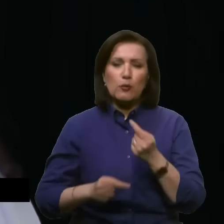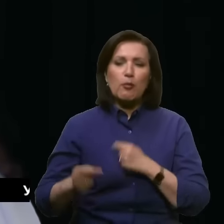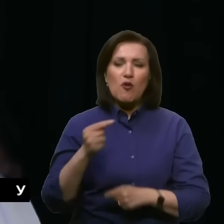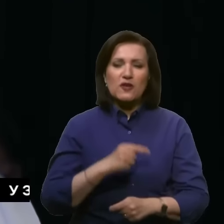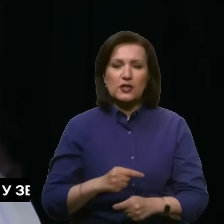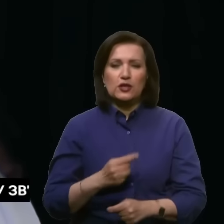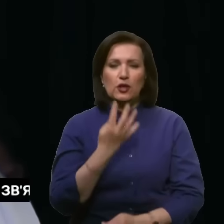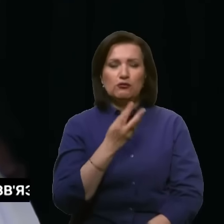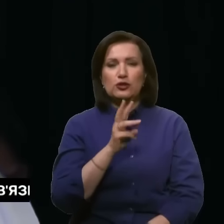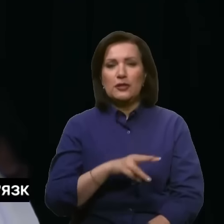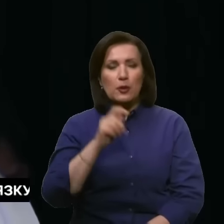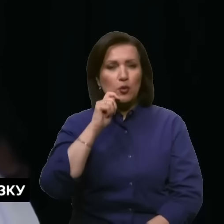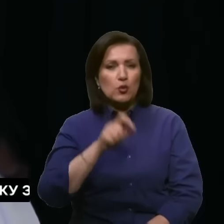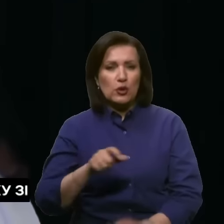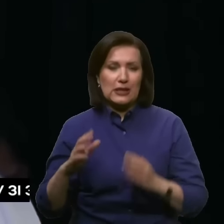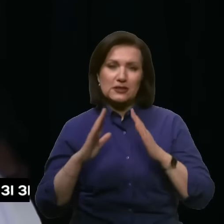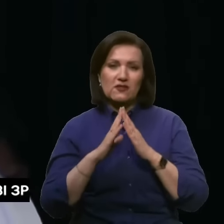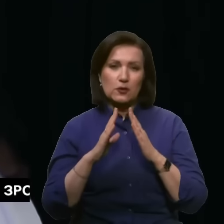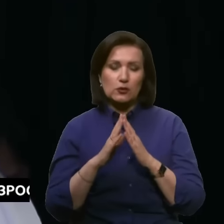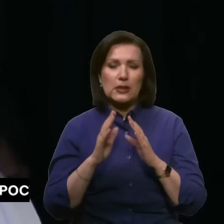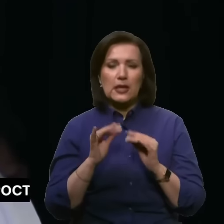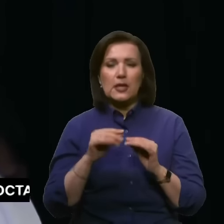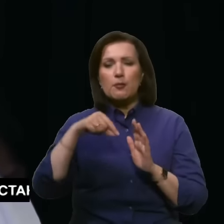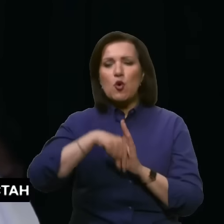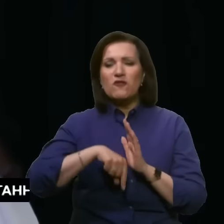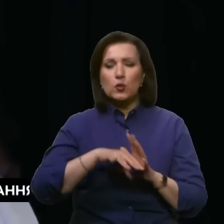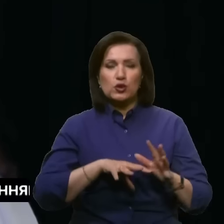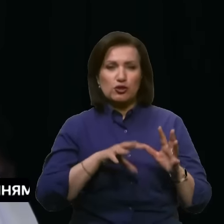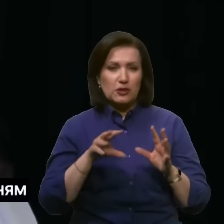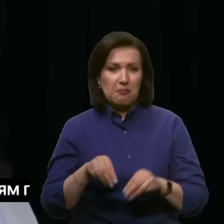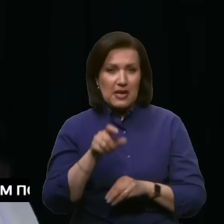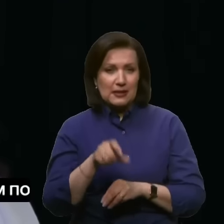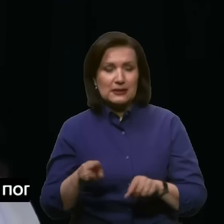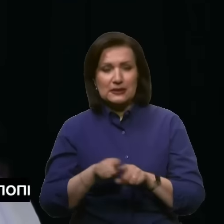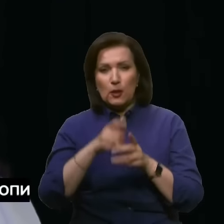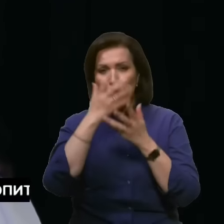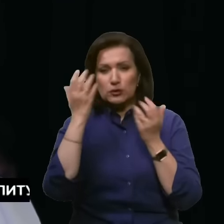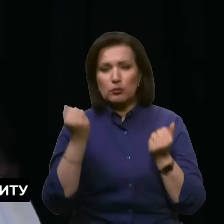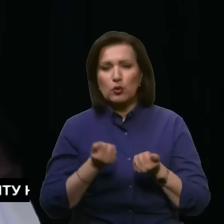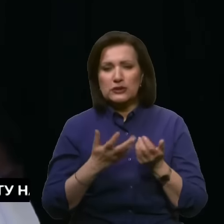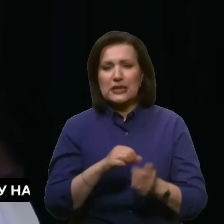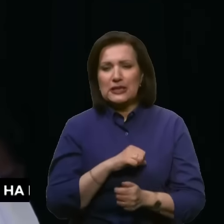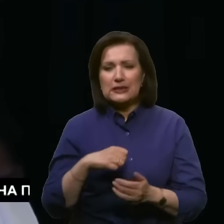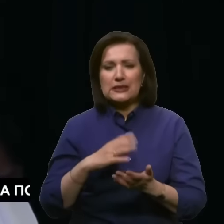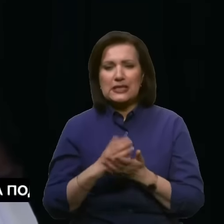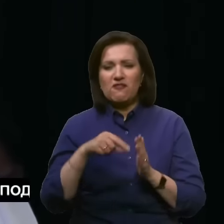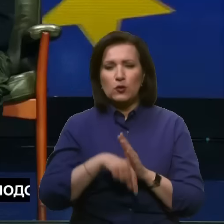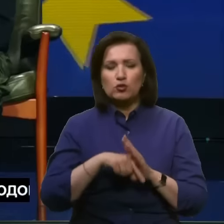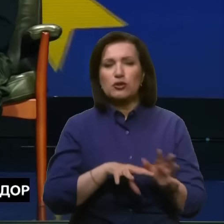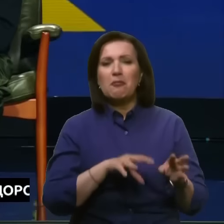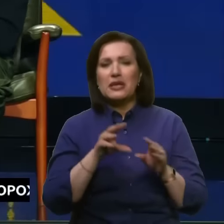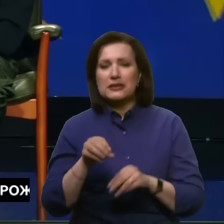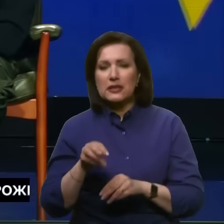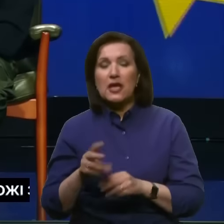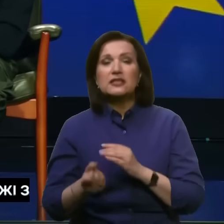повернути 4 мільйони українців додому? І про внутрішніх переселенців теж не забуду, оскільки сам є внутрішнім